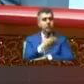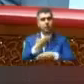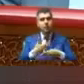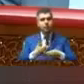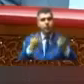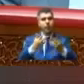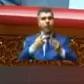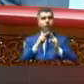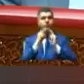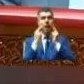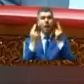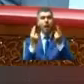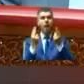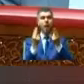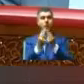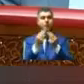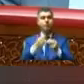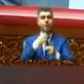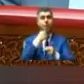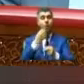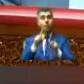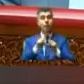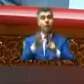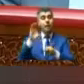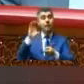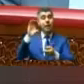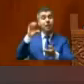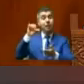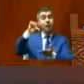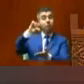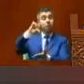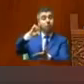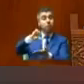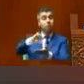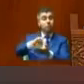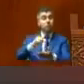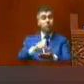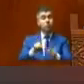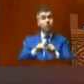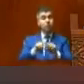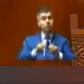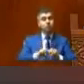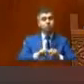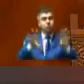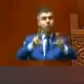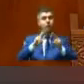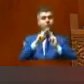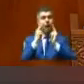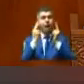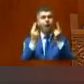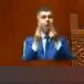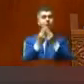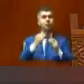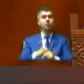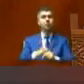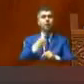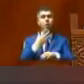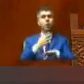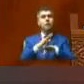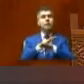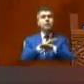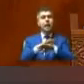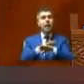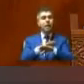عندها واحد طموح أن الدار البيضاء القطب المالي ديال الدار البيضاء يكون عنده إشعاع دولي، عندنا واحد السياسة اللي مشينا